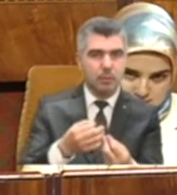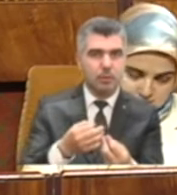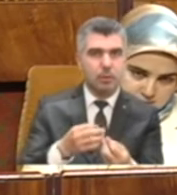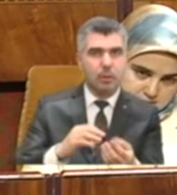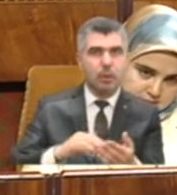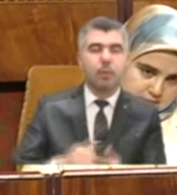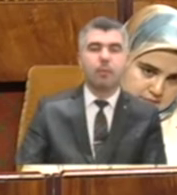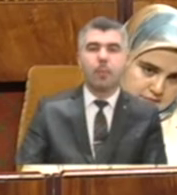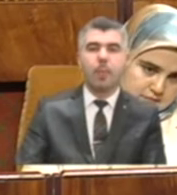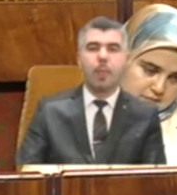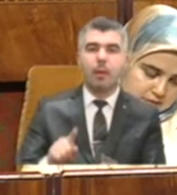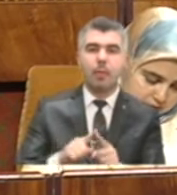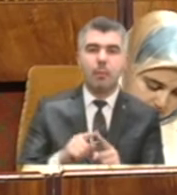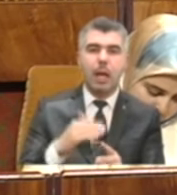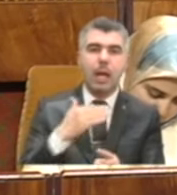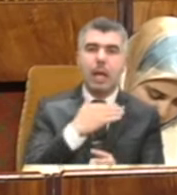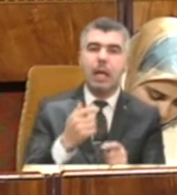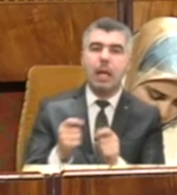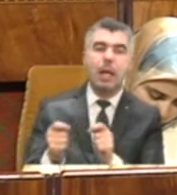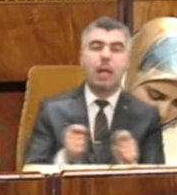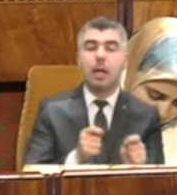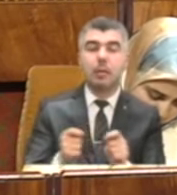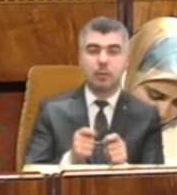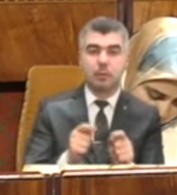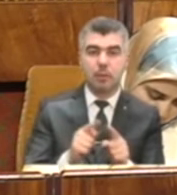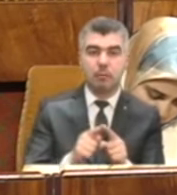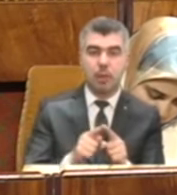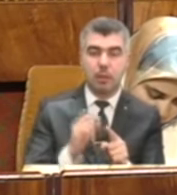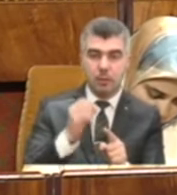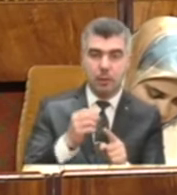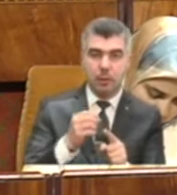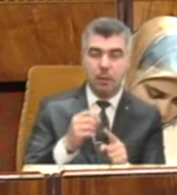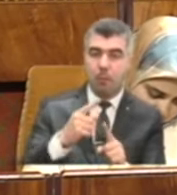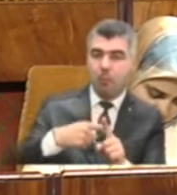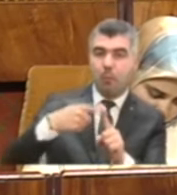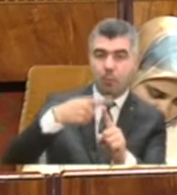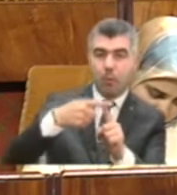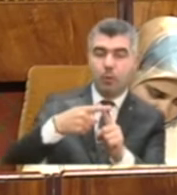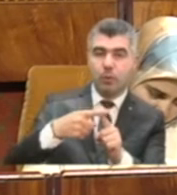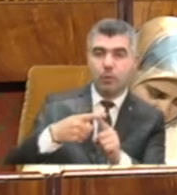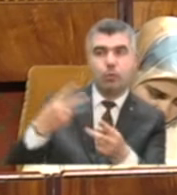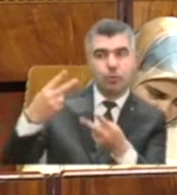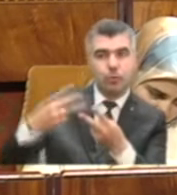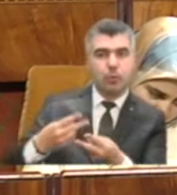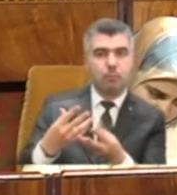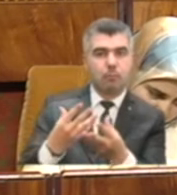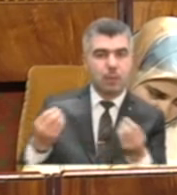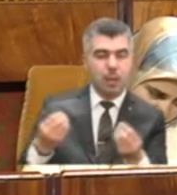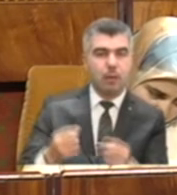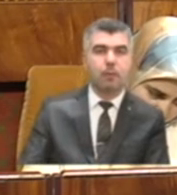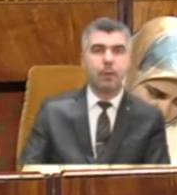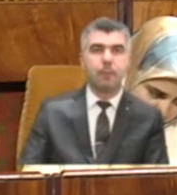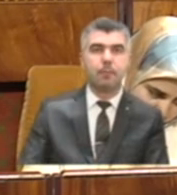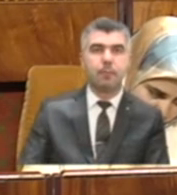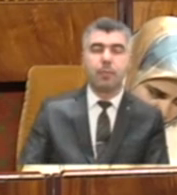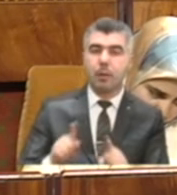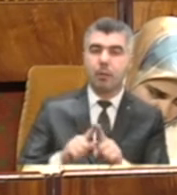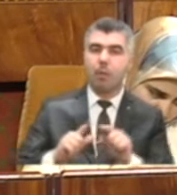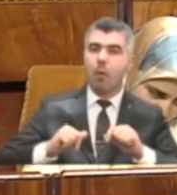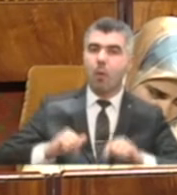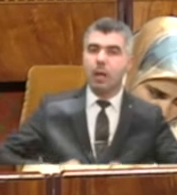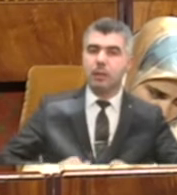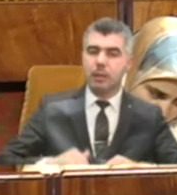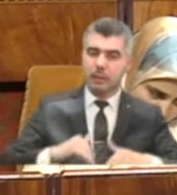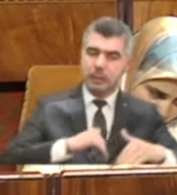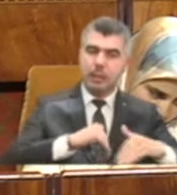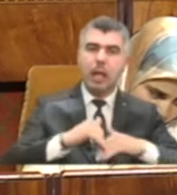عيد الأضحى عرف حركة اقتصادية كبيرة. ونطلب منكم السيد الوزير تدخل مع وزير التجهيز لحل مقطع